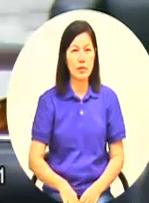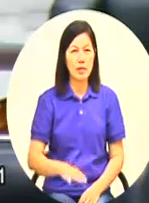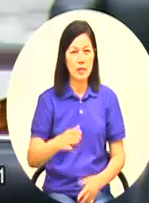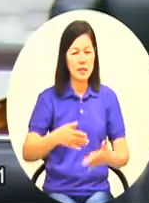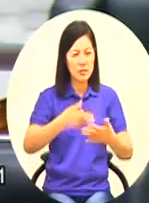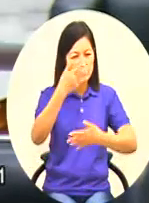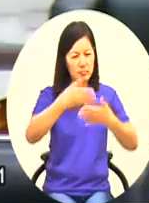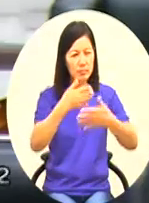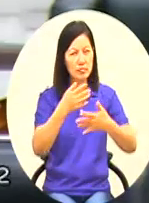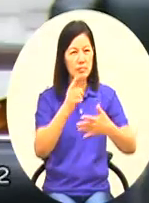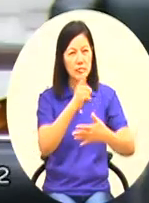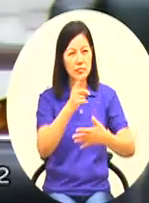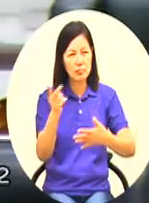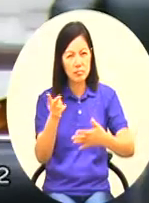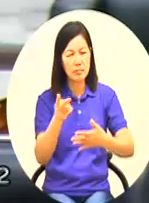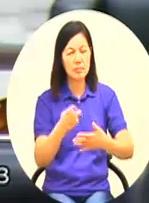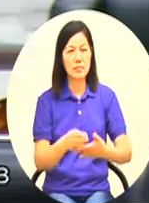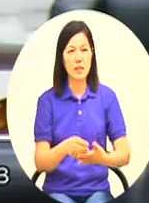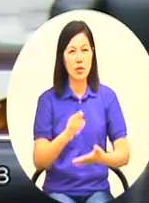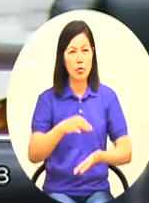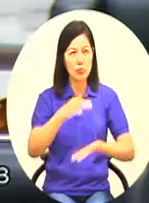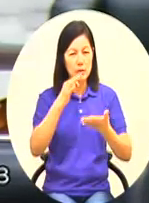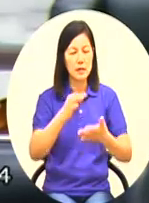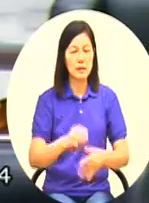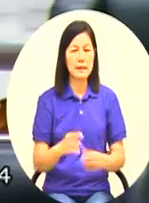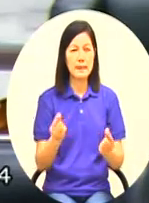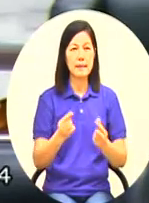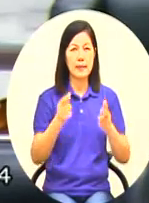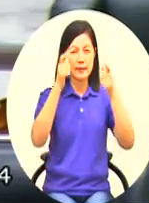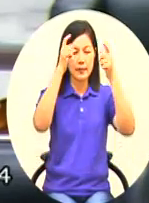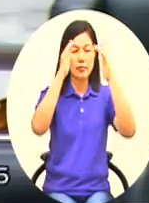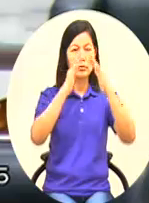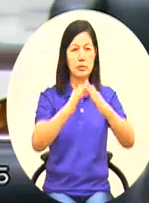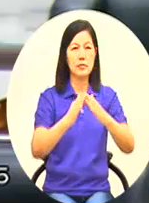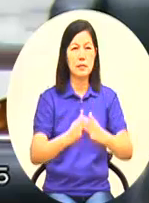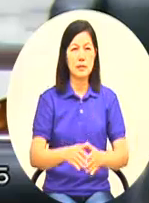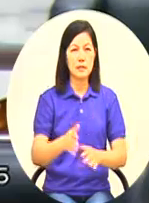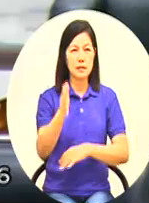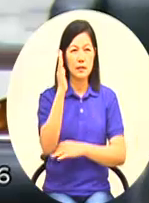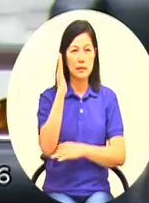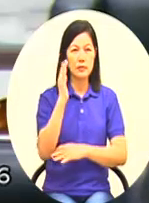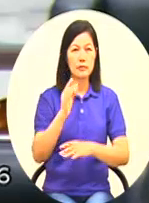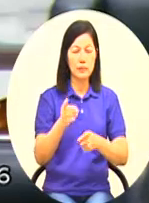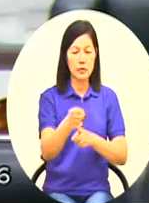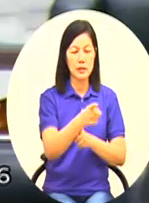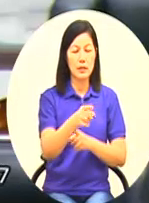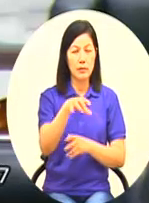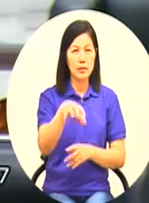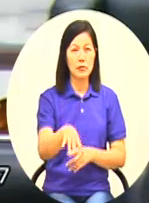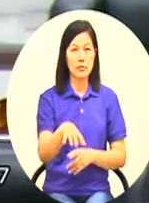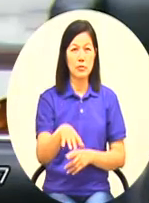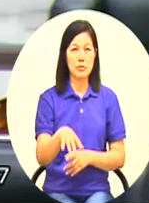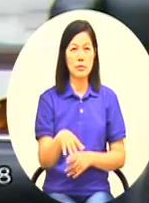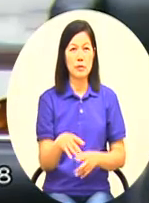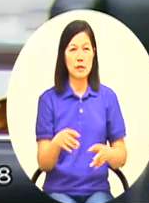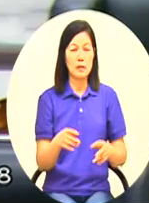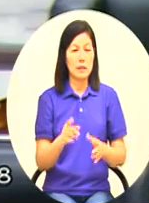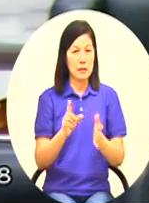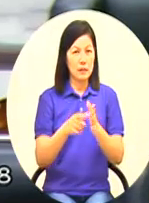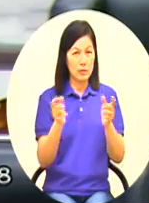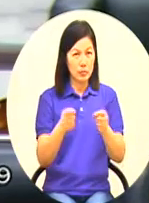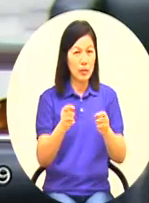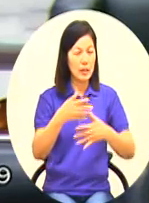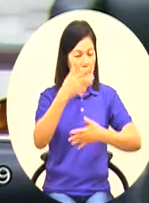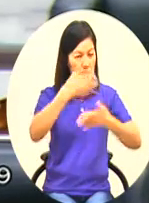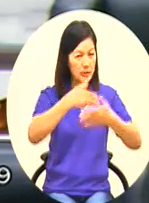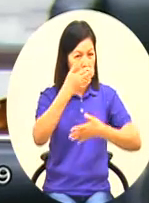一两部我提出来像我们高雄市政府消防局那的微电影的宣导里面有